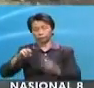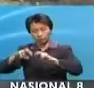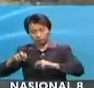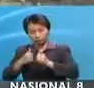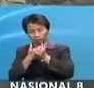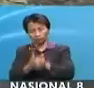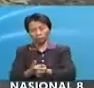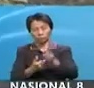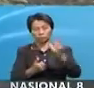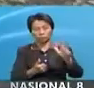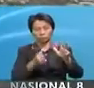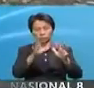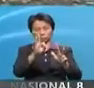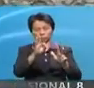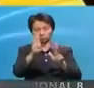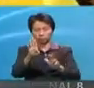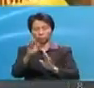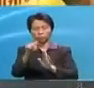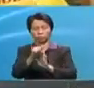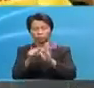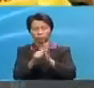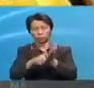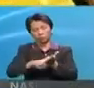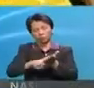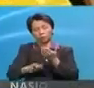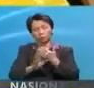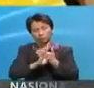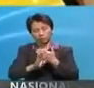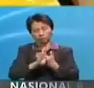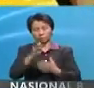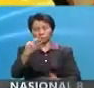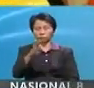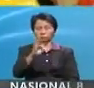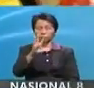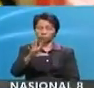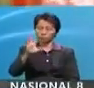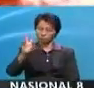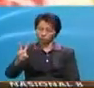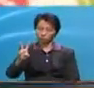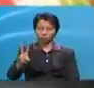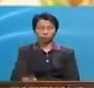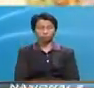di bawah Seksyen 39B Akta Dadah Berbahaya 1952.